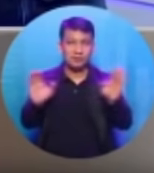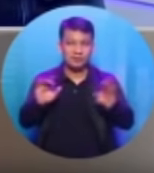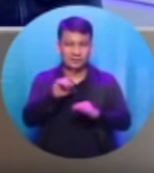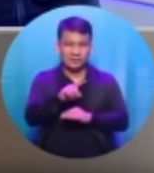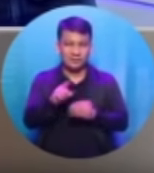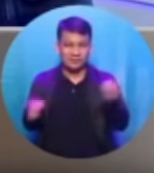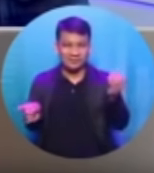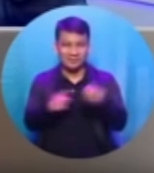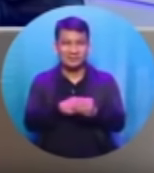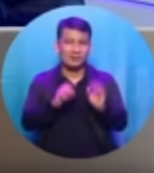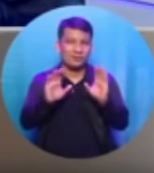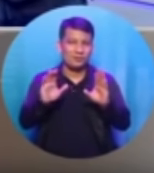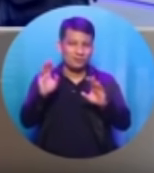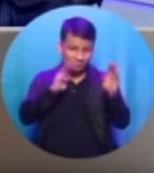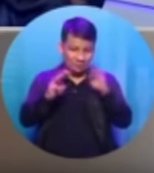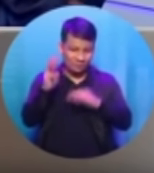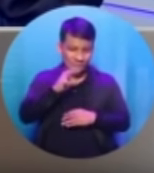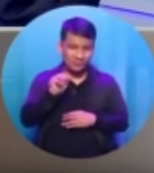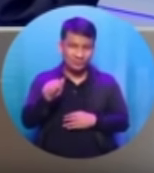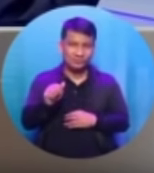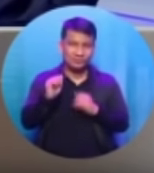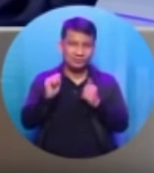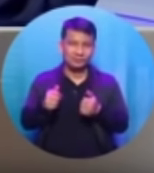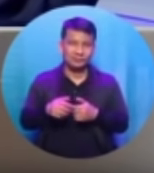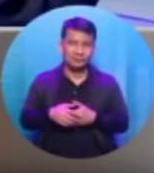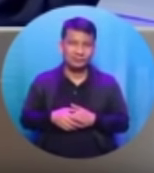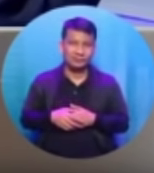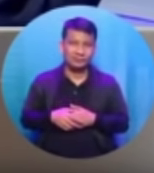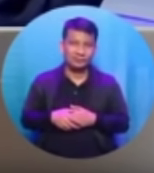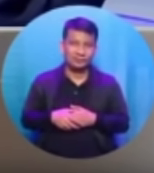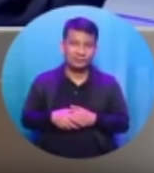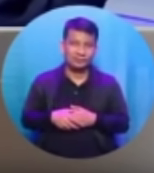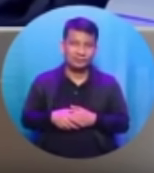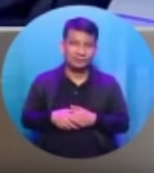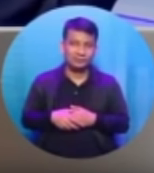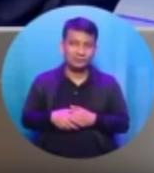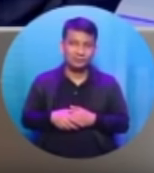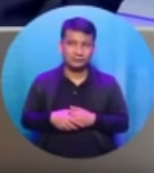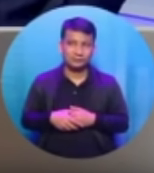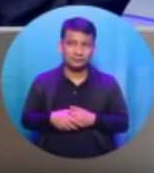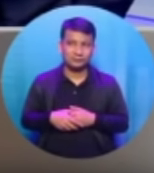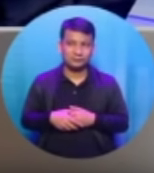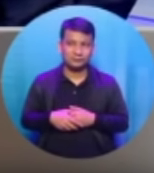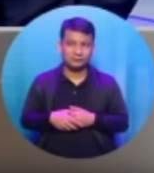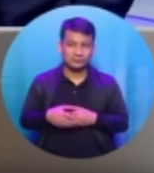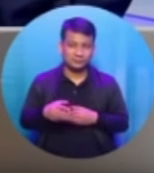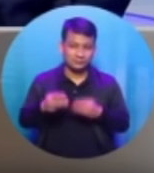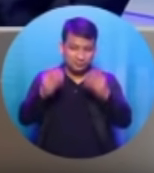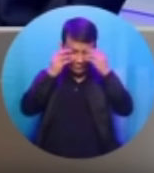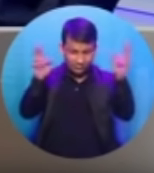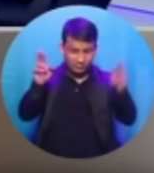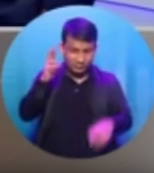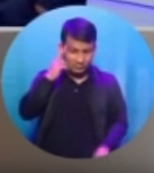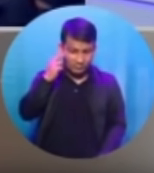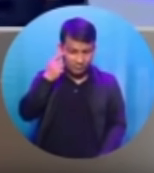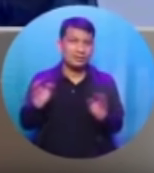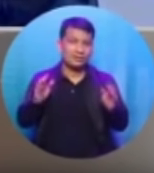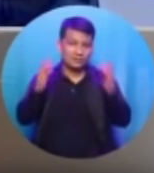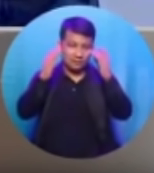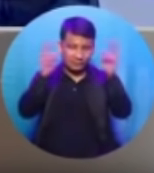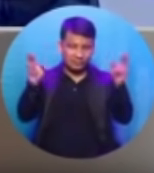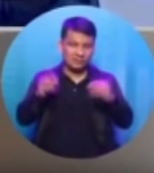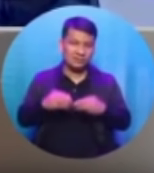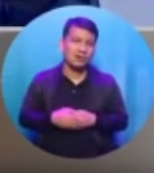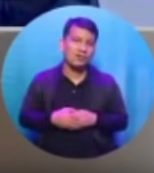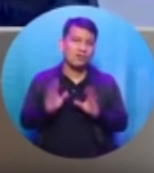ang palalayasin ni Mayor. Okay. Ngayon dito po sa kinitira namin. Sir, Mayor Rex Gatchella na po yung kausap natin.